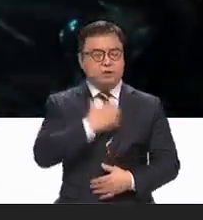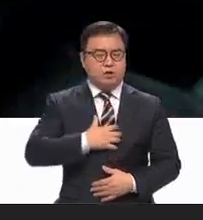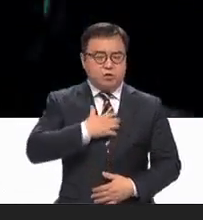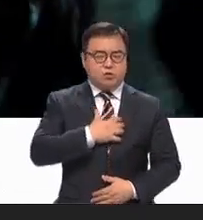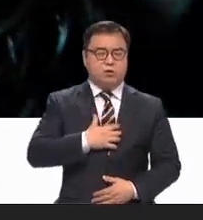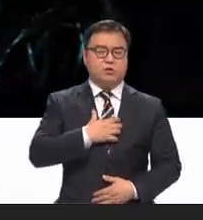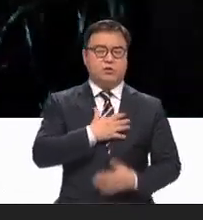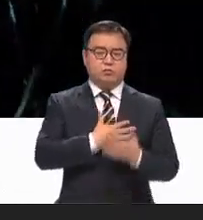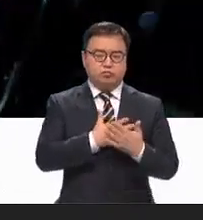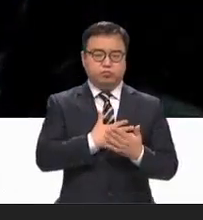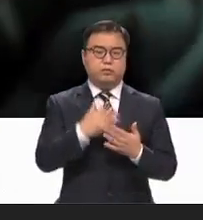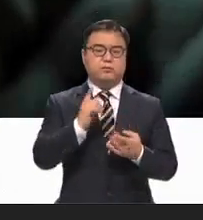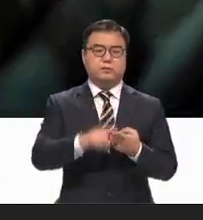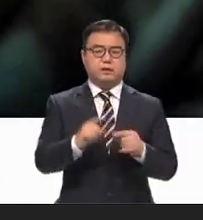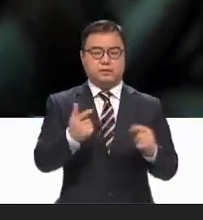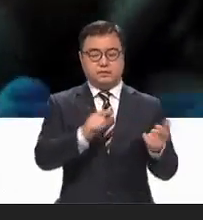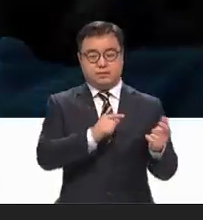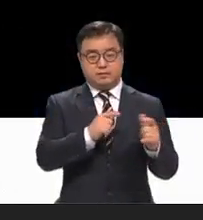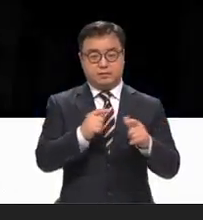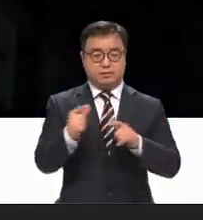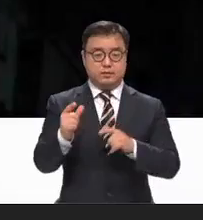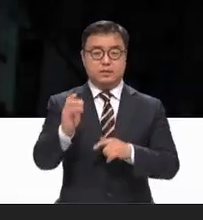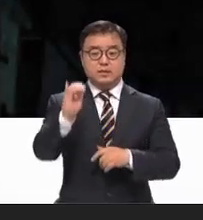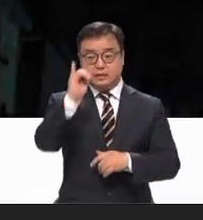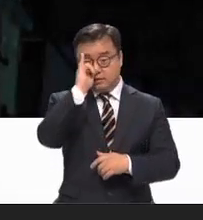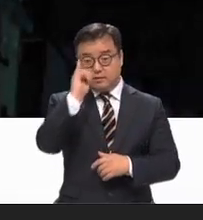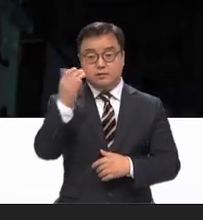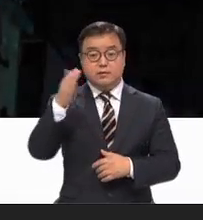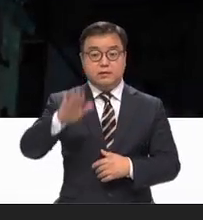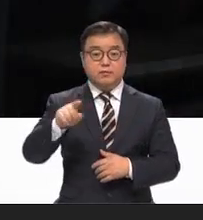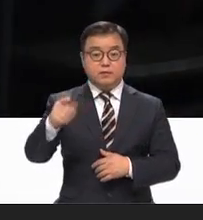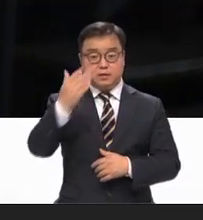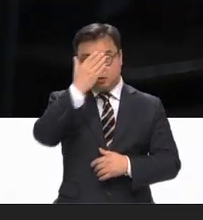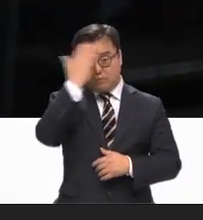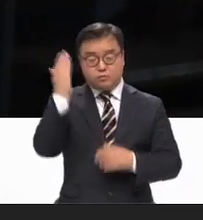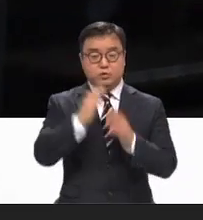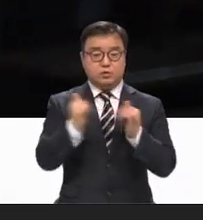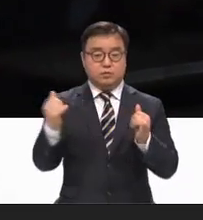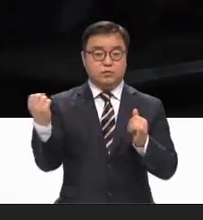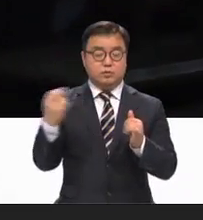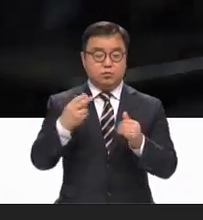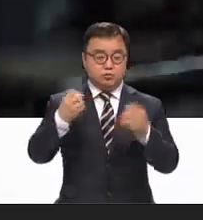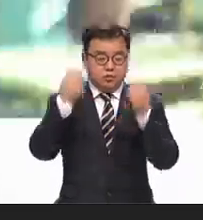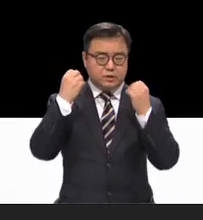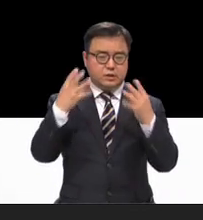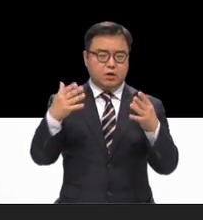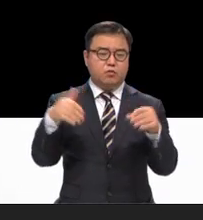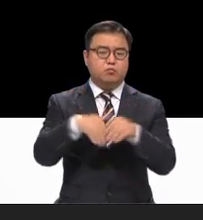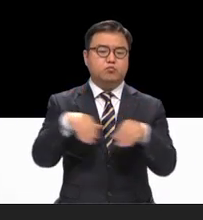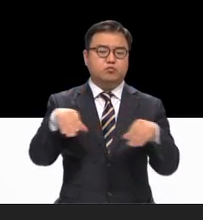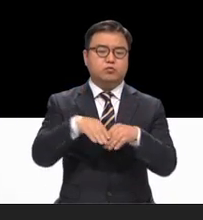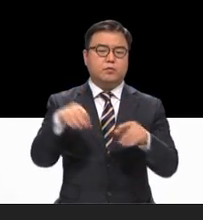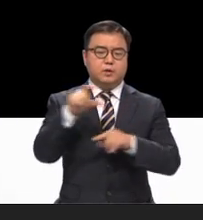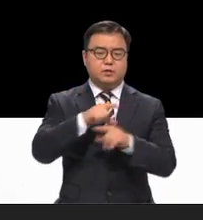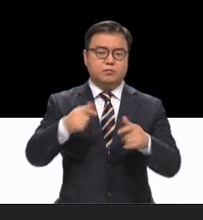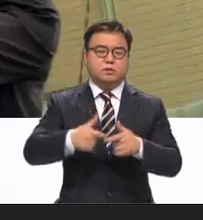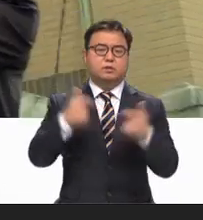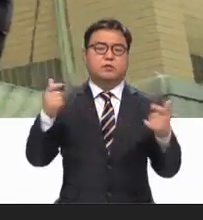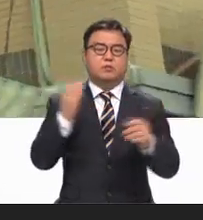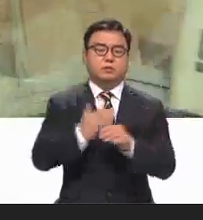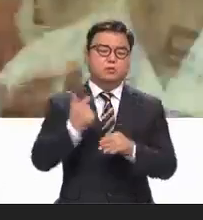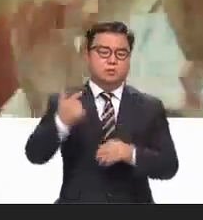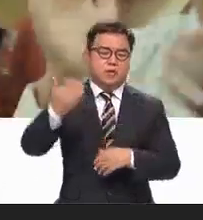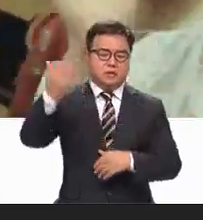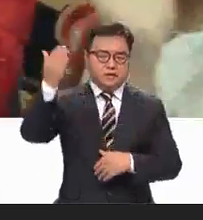이렇게 우리나라 기성세대의 불안감 같은 것들이 있는데 예. 거기다가 젊은 사람들 신세대 문화 막 치고 올라오면서 또 기성세대 무시하고 이런 것에